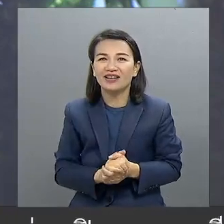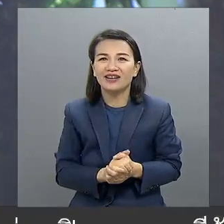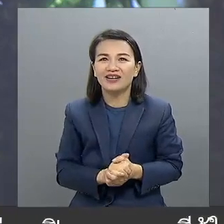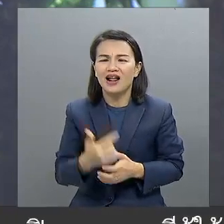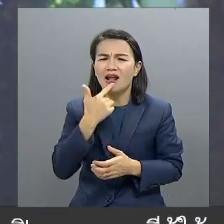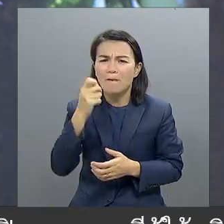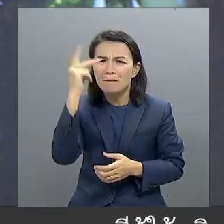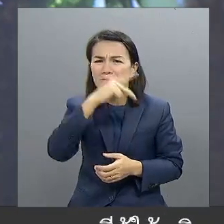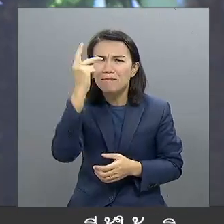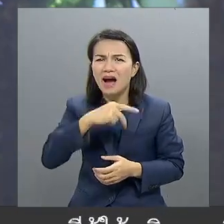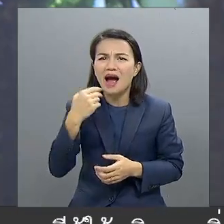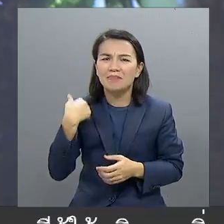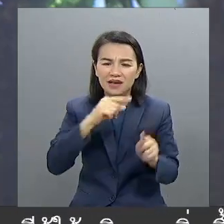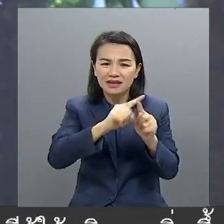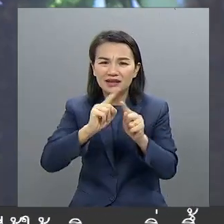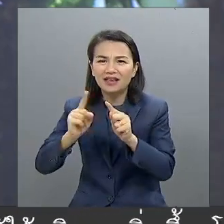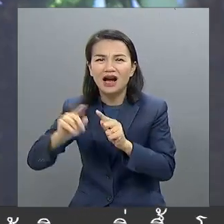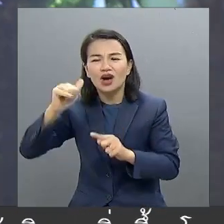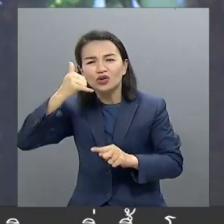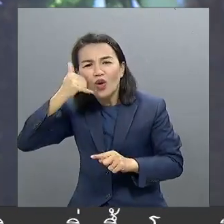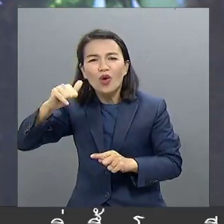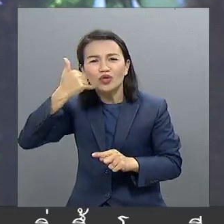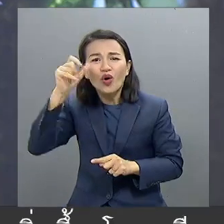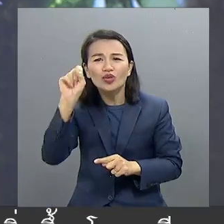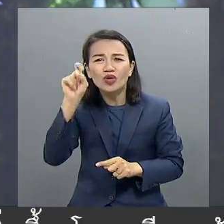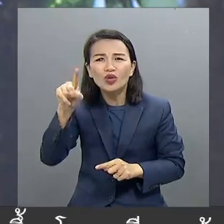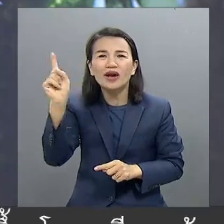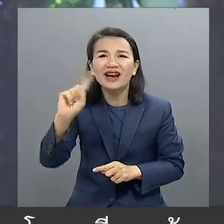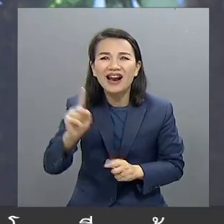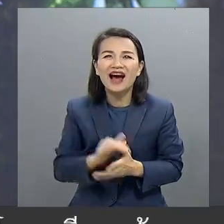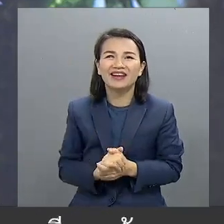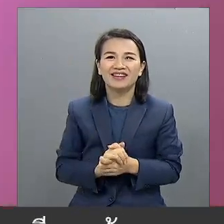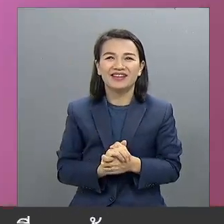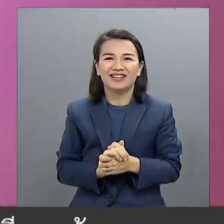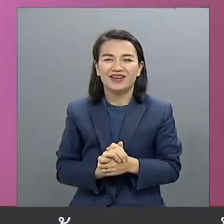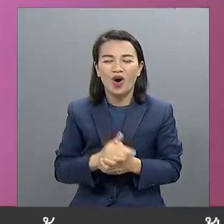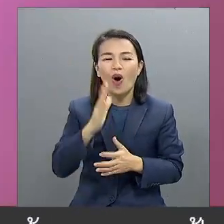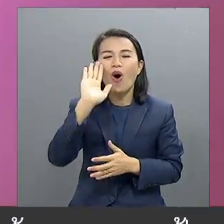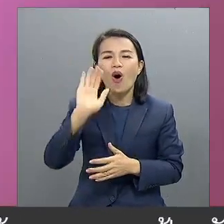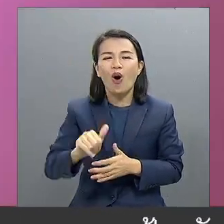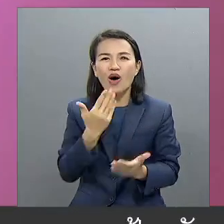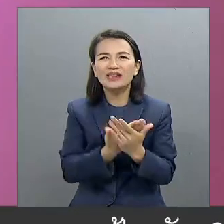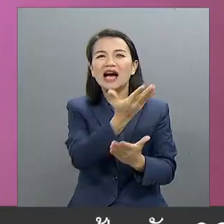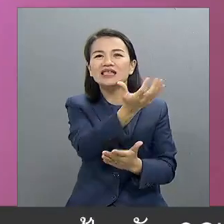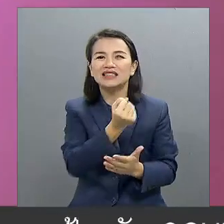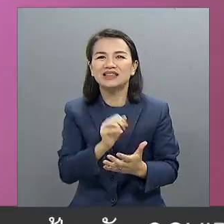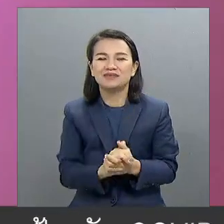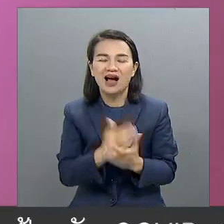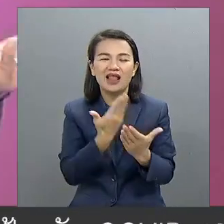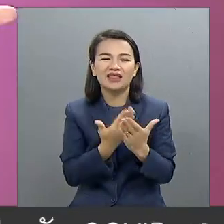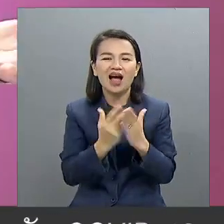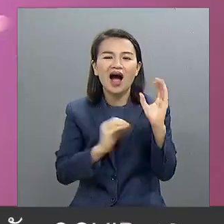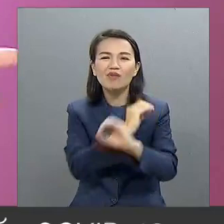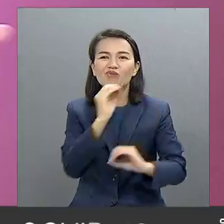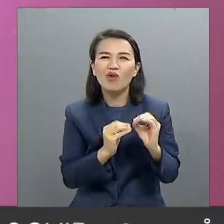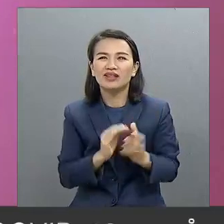โอโีหลมสเกอจคุตปกไดวมีเรื่องรวดอลไงจริ ๆ แล้ว แค่นี้เองใช่ครานั้ลมกดเงินมเป็สงคม อะไรเงิส